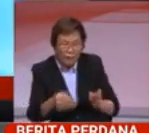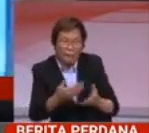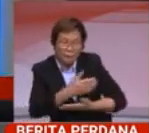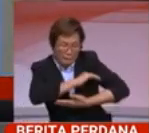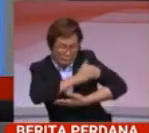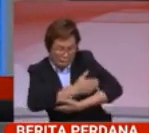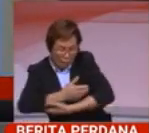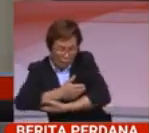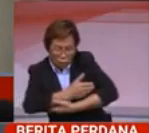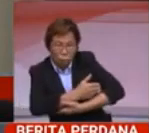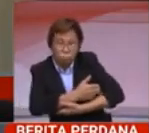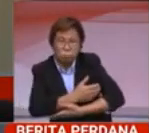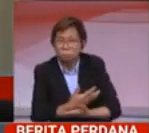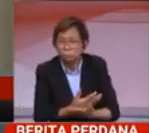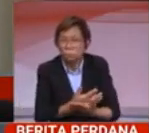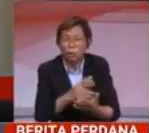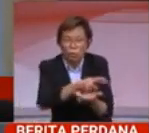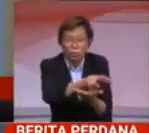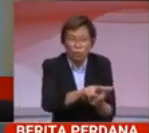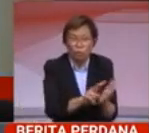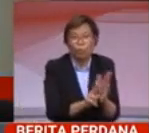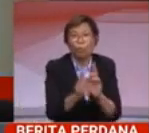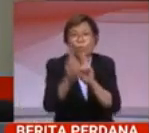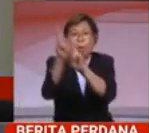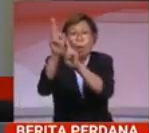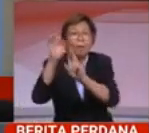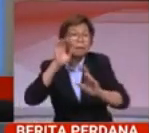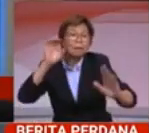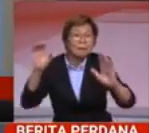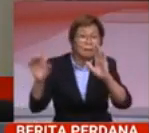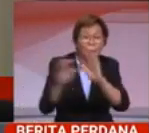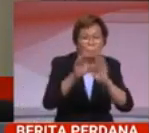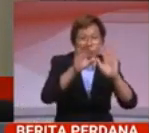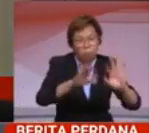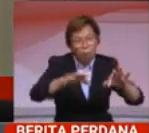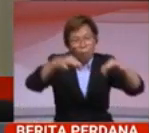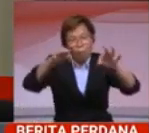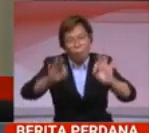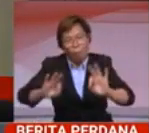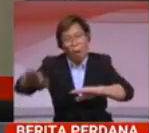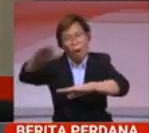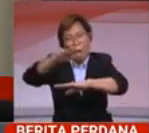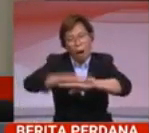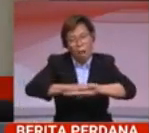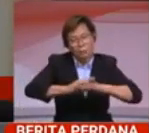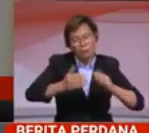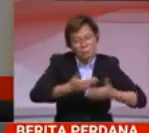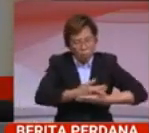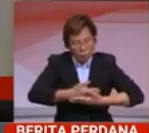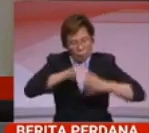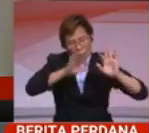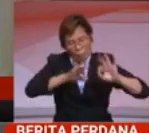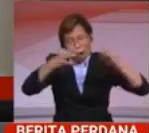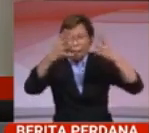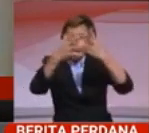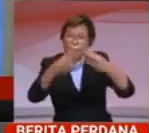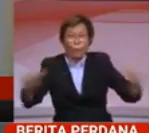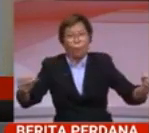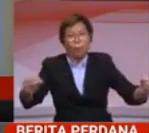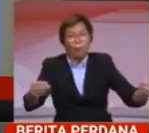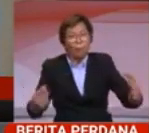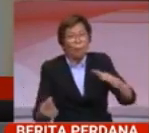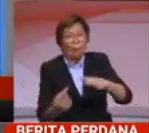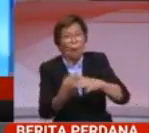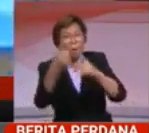tersebut. Video yang dimuat naik itu menyaksikan imej terapung-apung di atas bayi sebelum ianya gaib. Ia menimbulkan